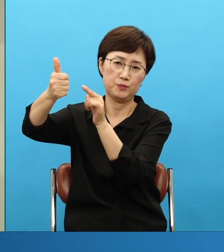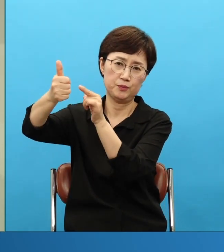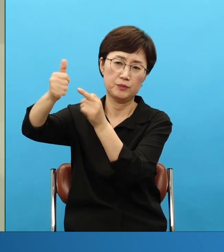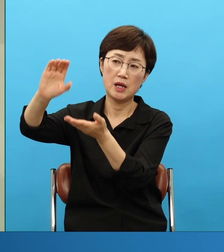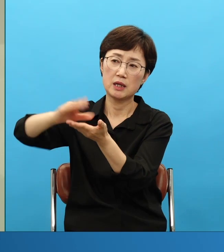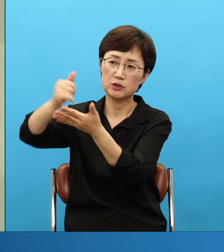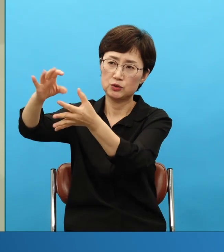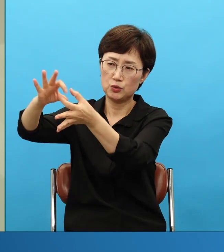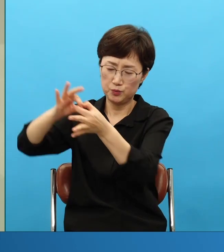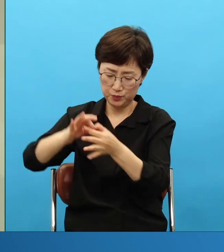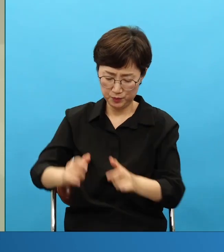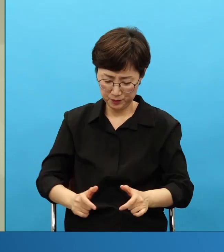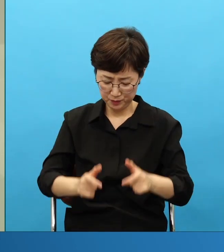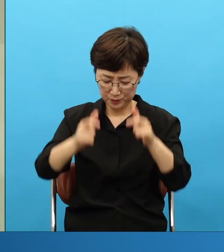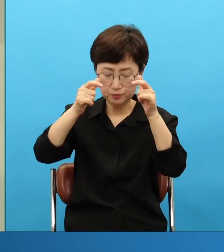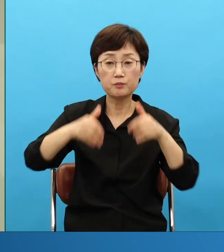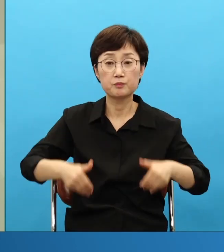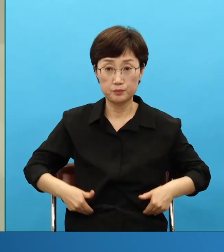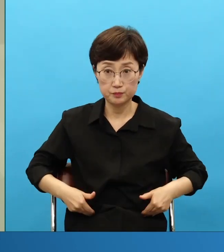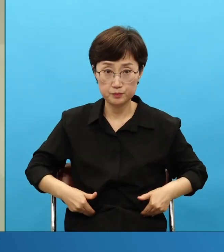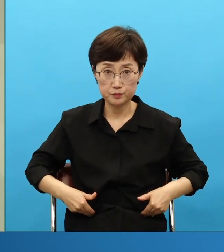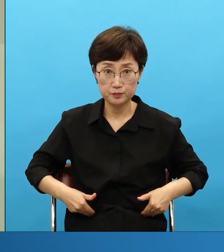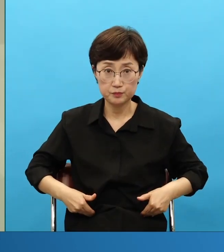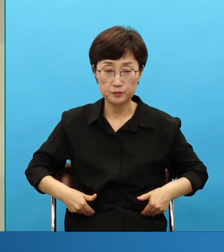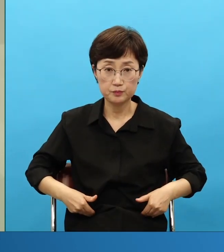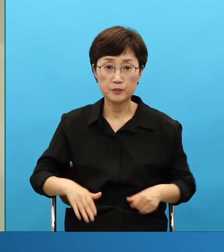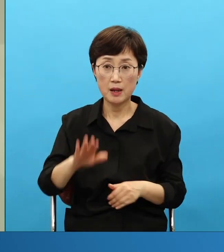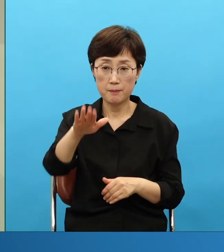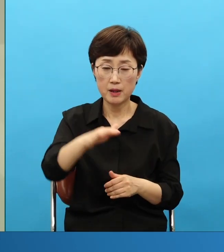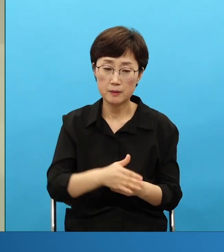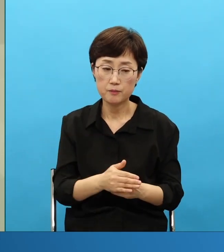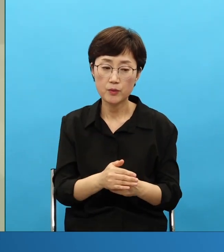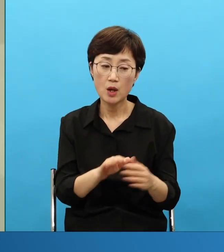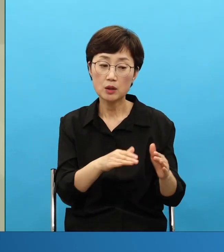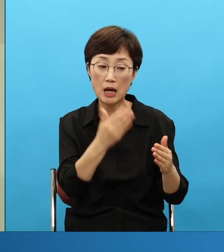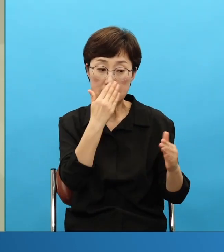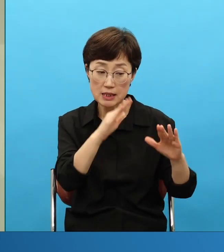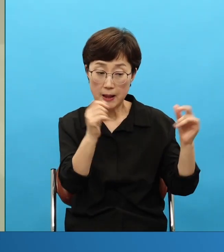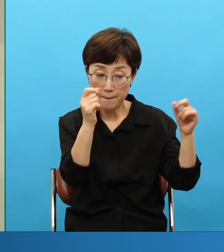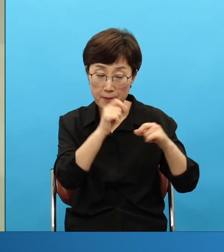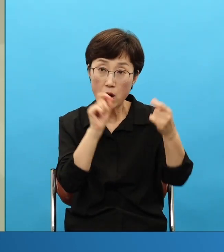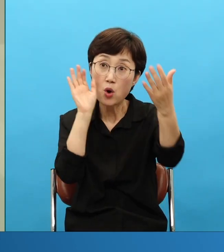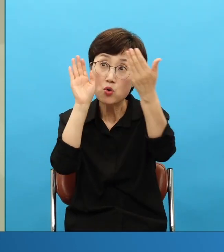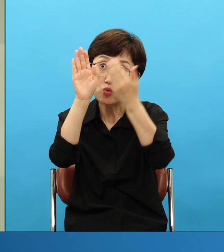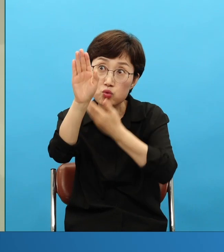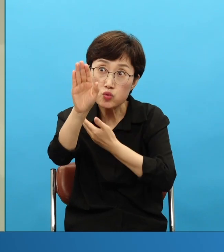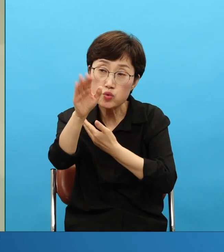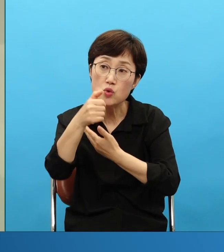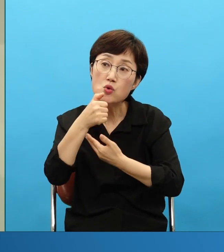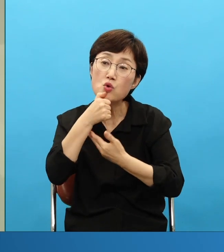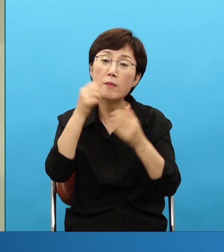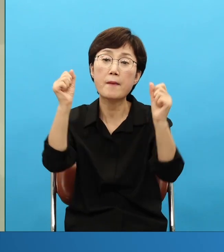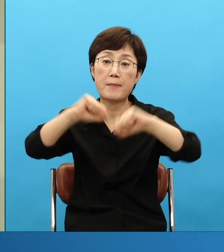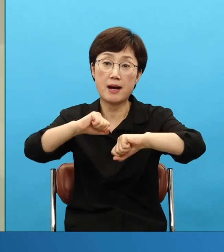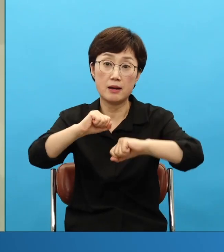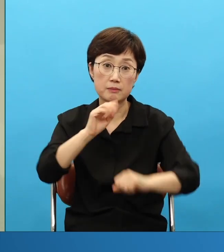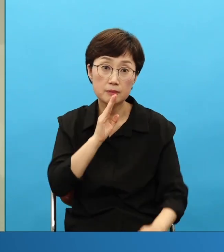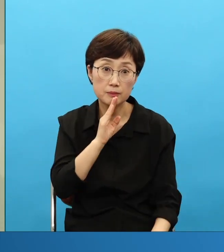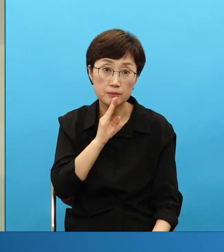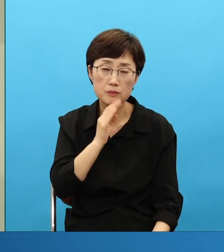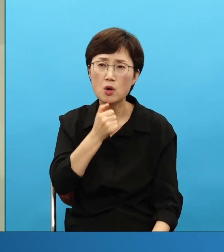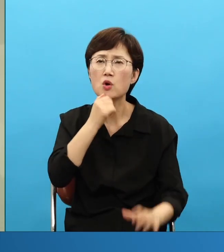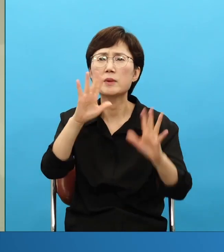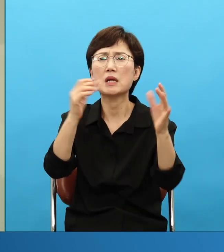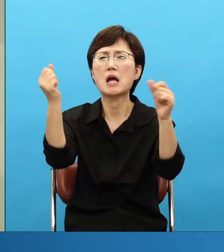that partisan. 곧 로마는 In a 멸망됩니다. short while, 그렇죠. Rome would be destroyed. Isn't that so? 되기 전에 빨리